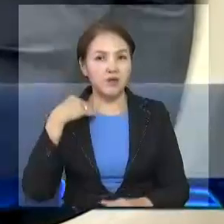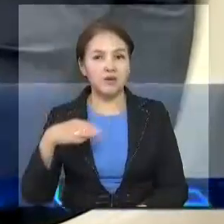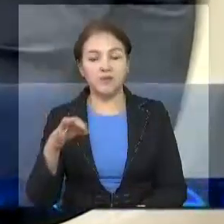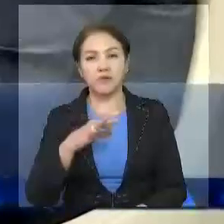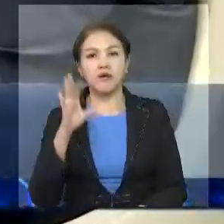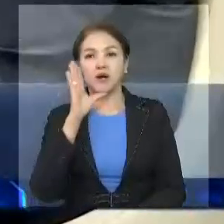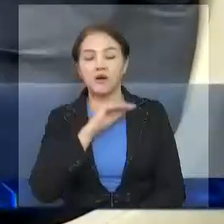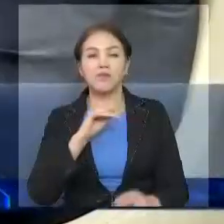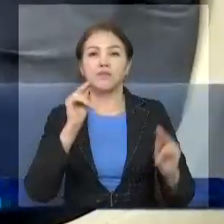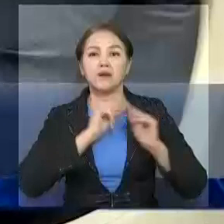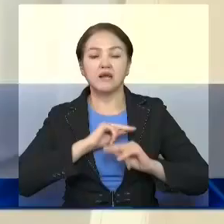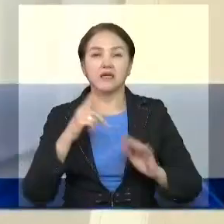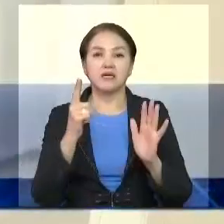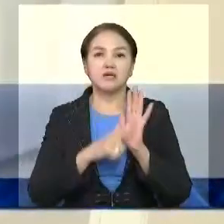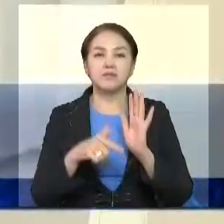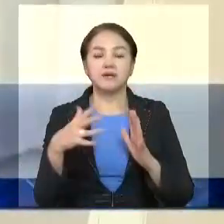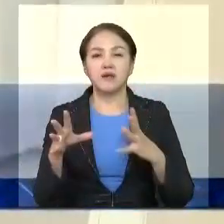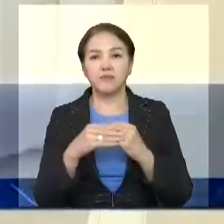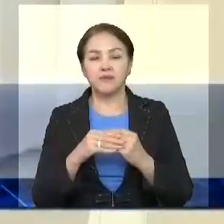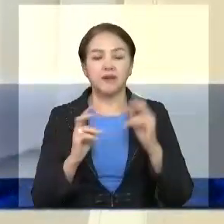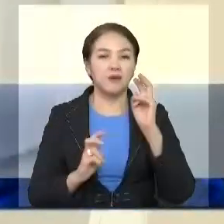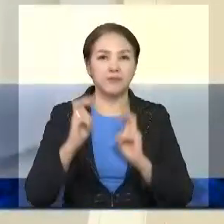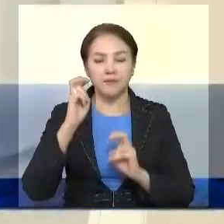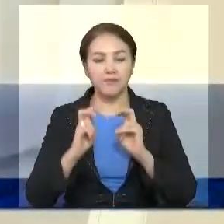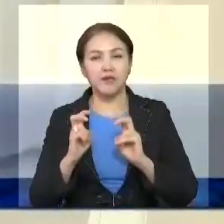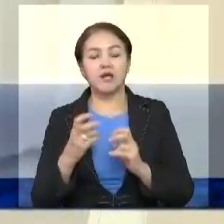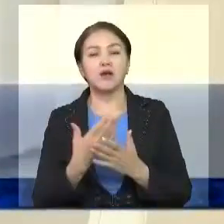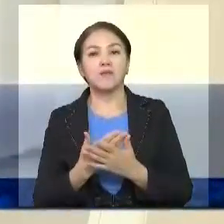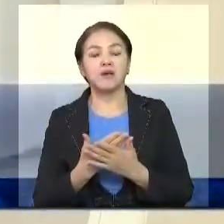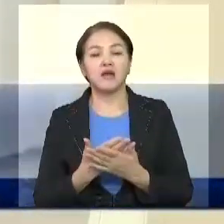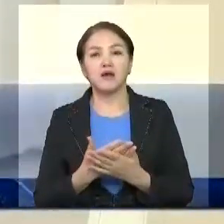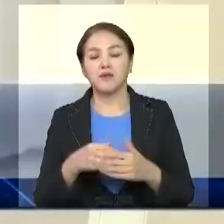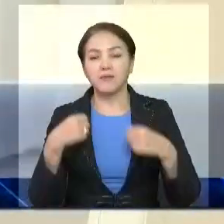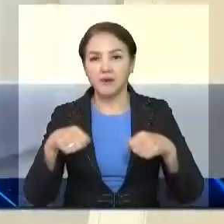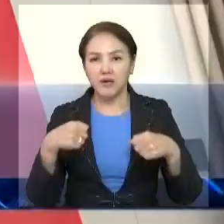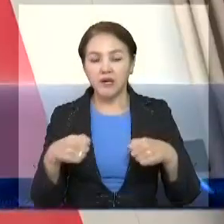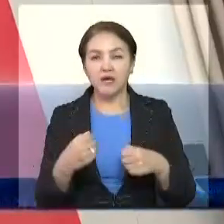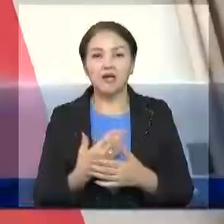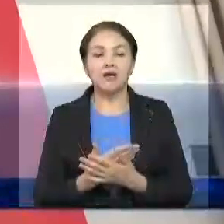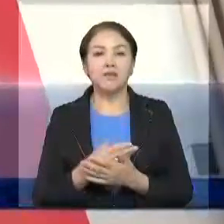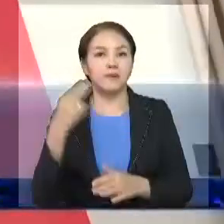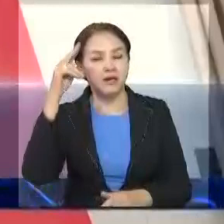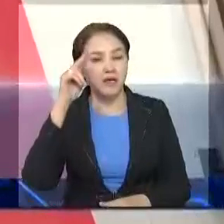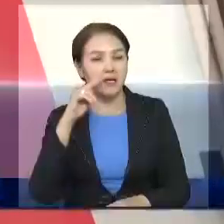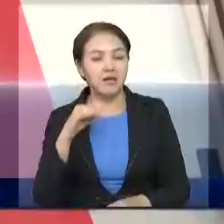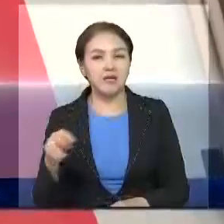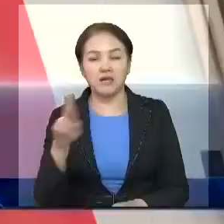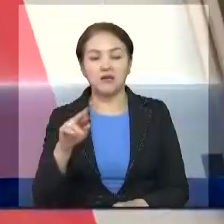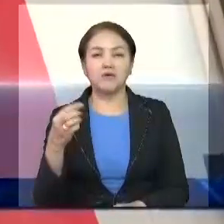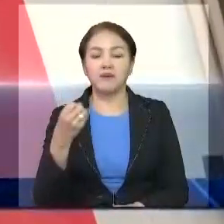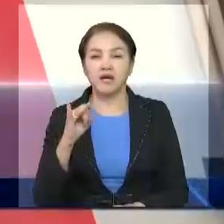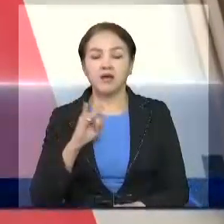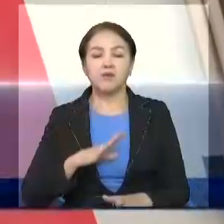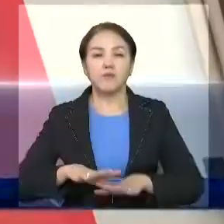области успешно работает более 70 совместных предприятий. Внешнеторговый оборот региона с Китаем за январь-май